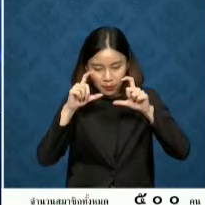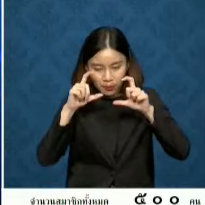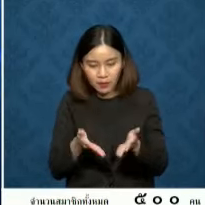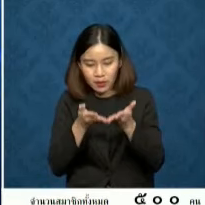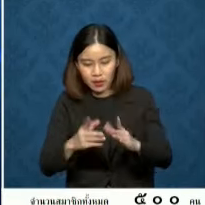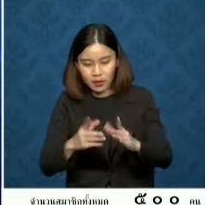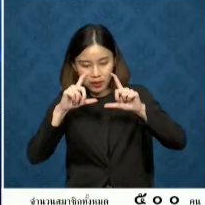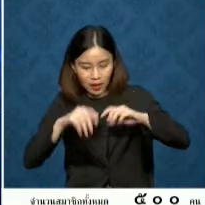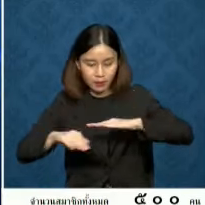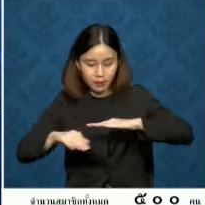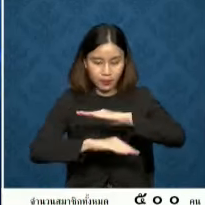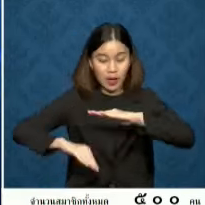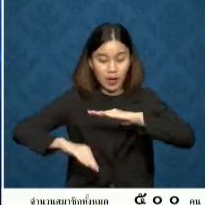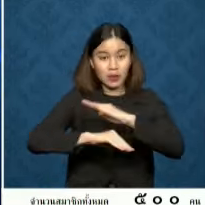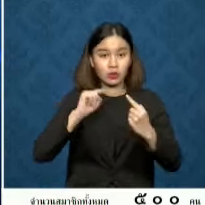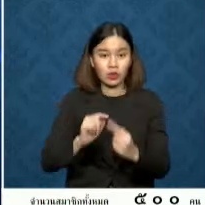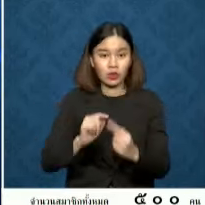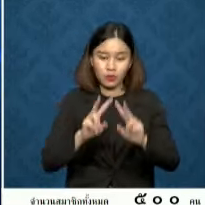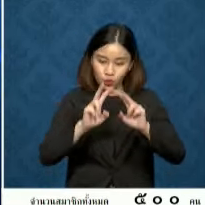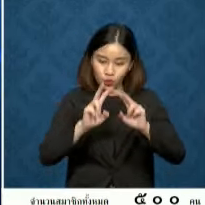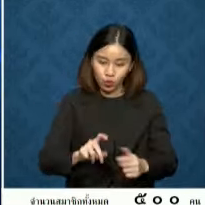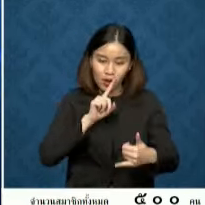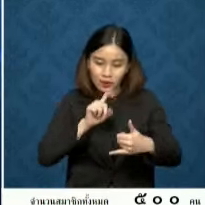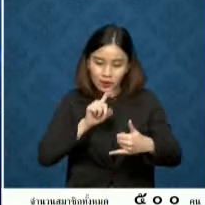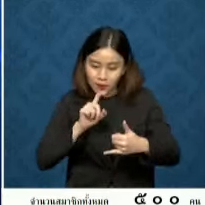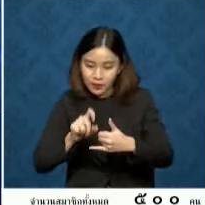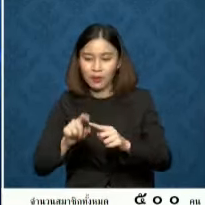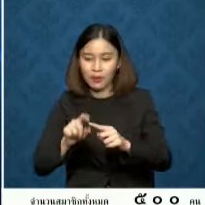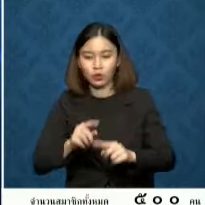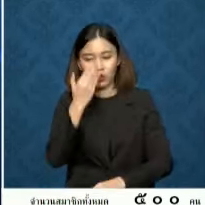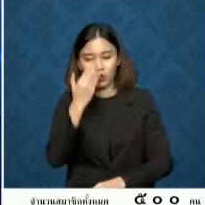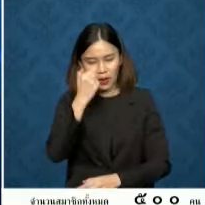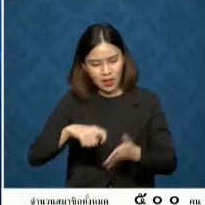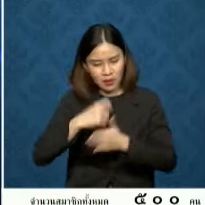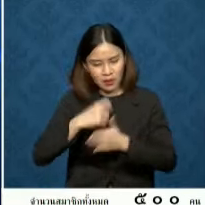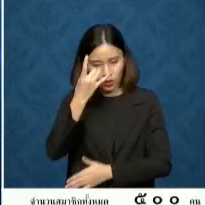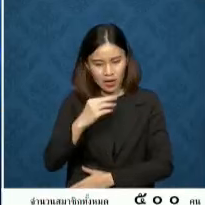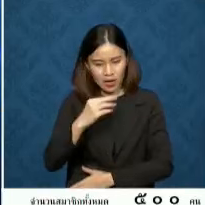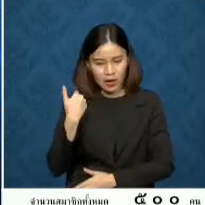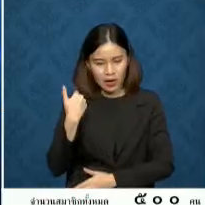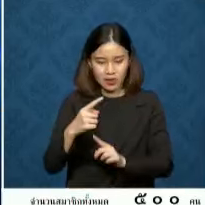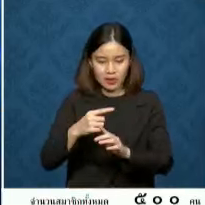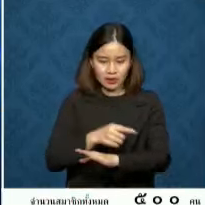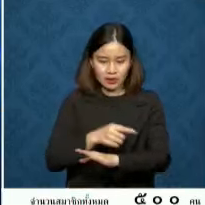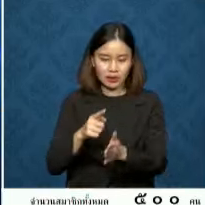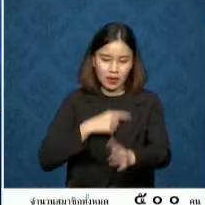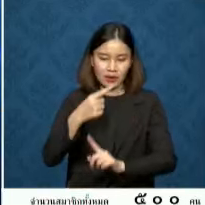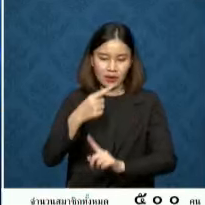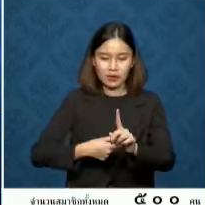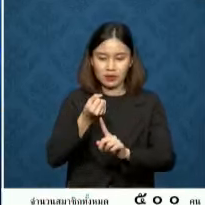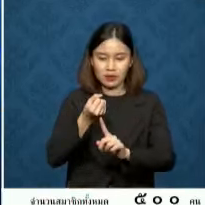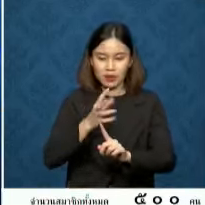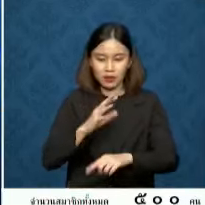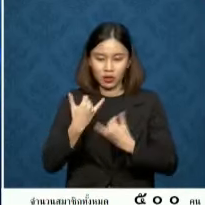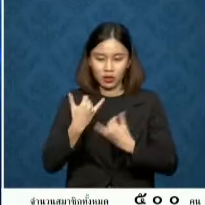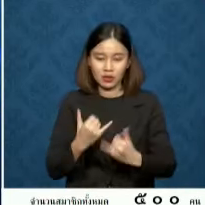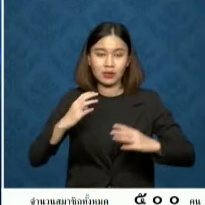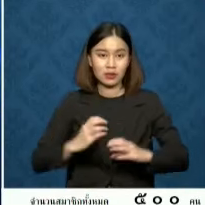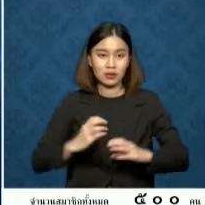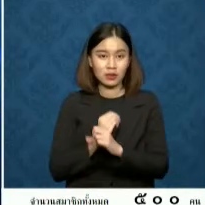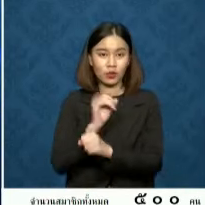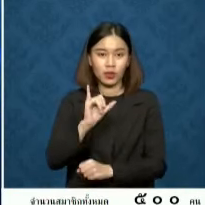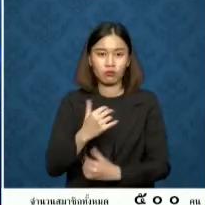พื่อเป็นหลักฐานประกอบการสอบสวนหาสาเหตุการล่มซึ่งคาอยู่15เดือนแล้วยังไม่ได้สรุปผมก็ติด